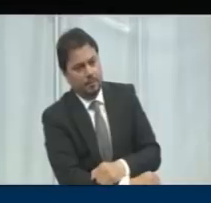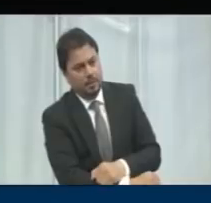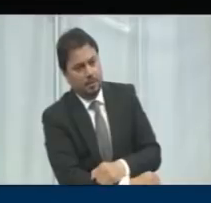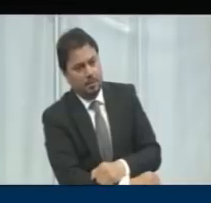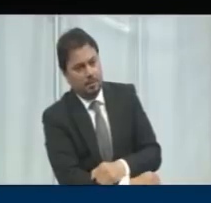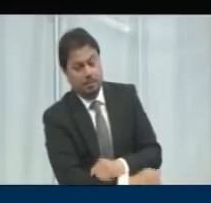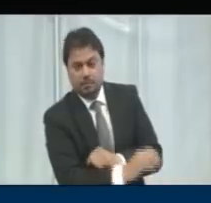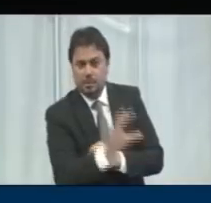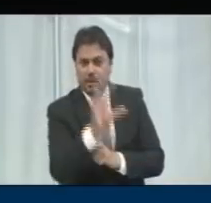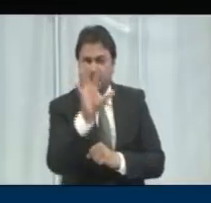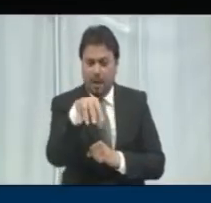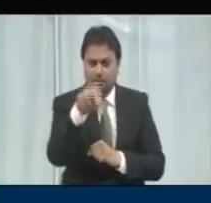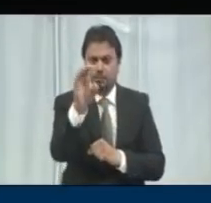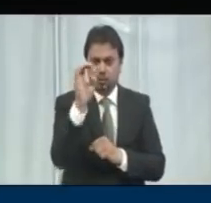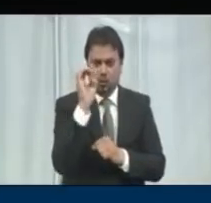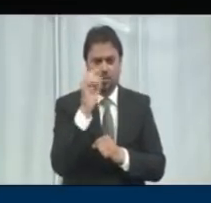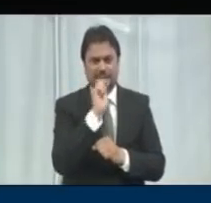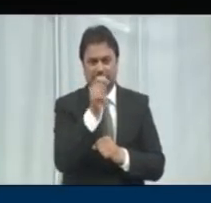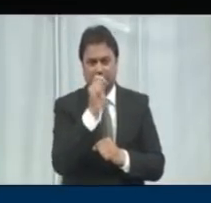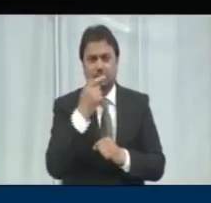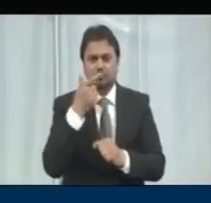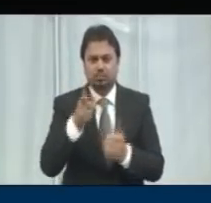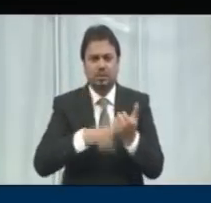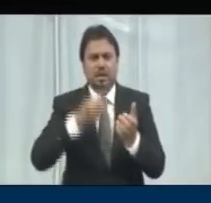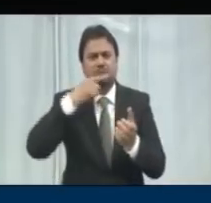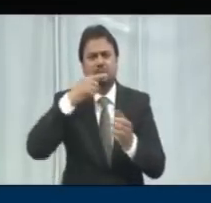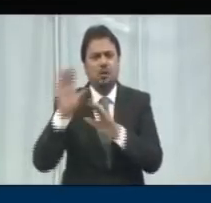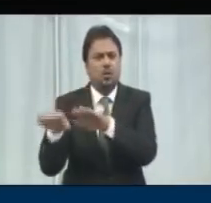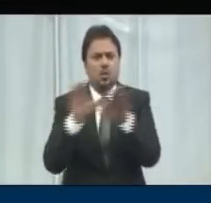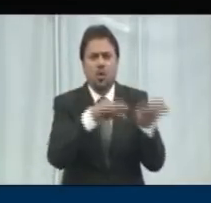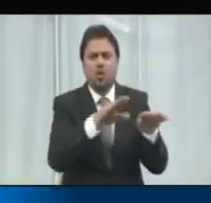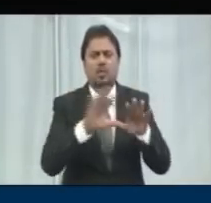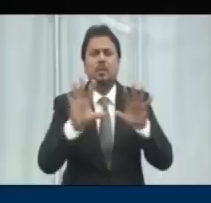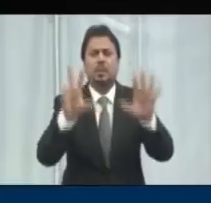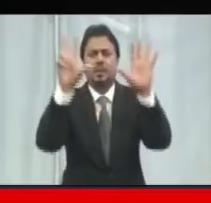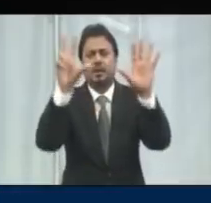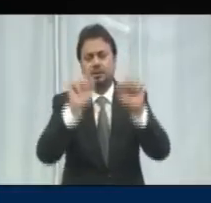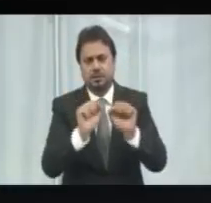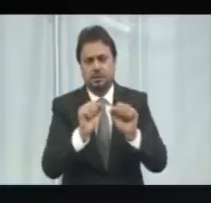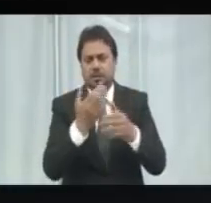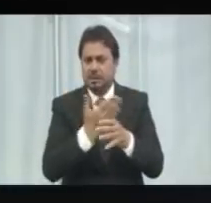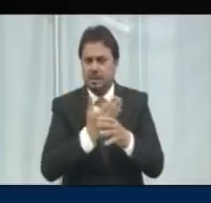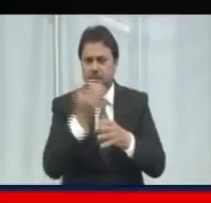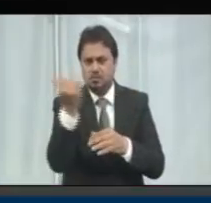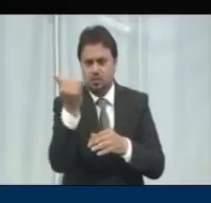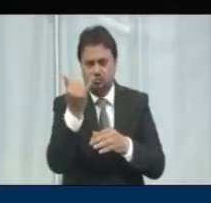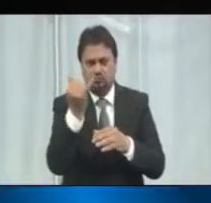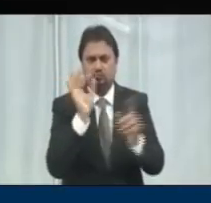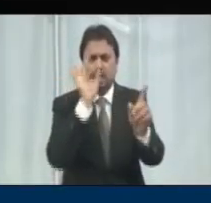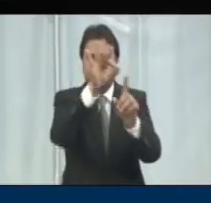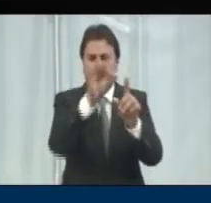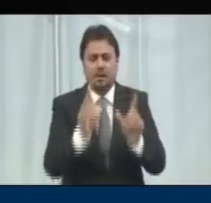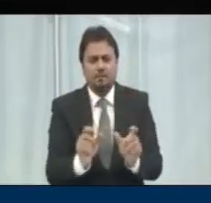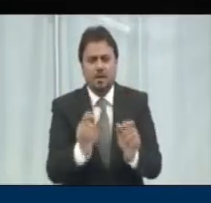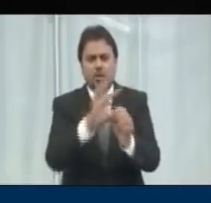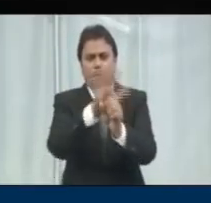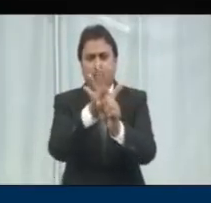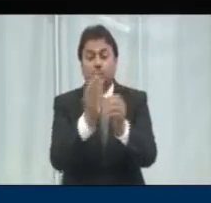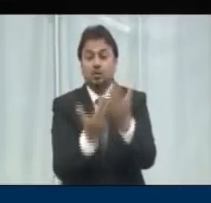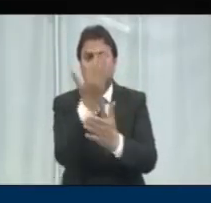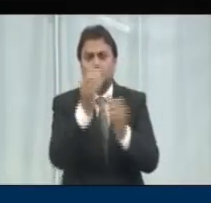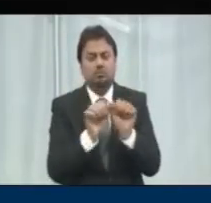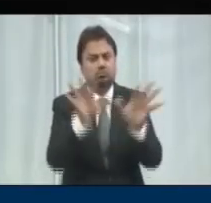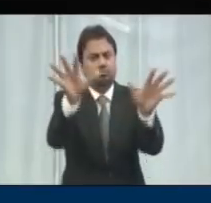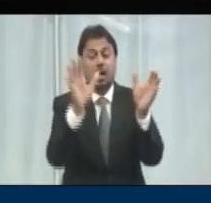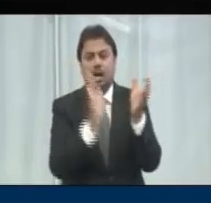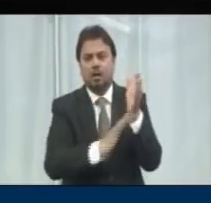بالحقيقة طبعا مدينة البصرة لا تختلف عن بقية المدن العراقية، التركيز هنا طبعا ينصب حول الفيروس السلالة الجديدة لفيروس